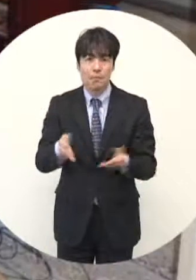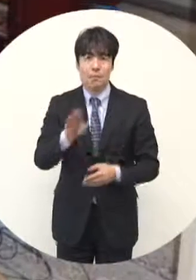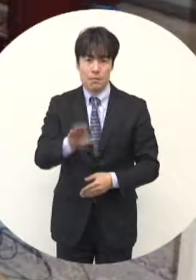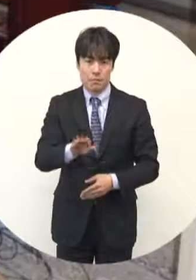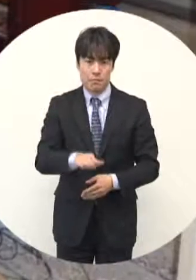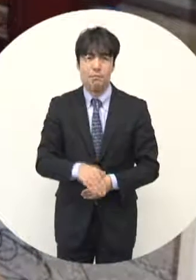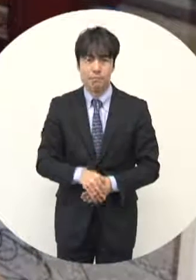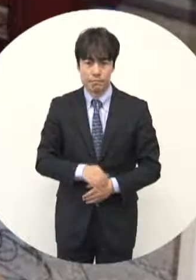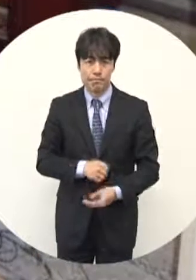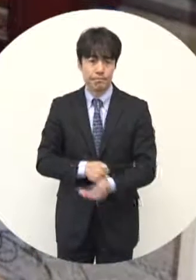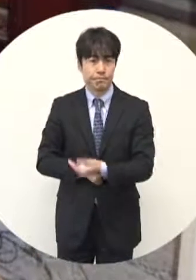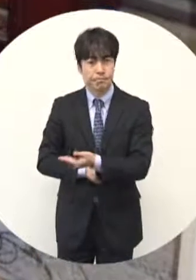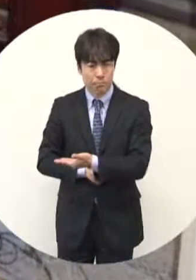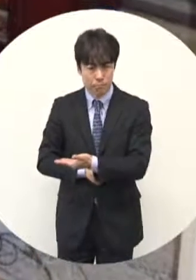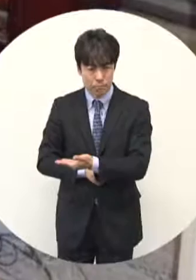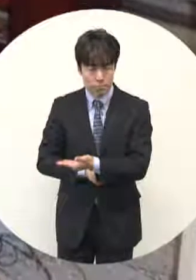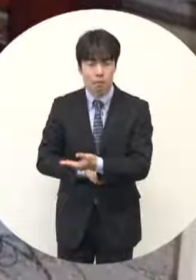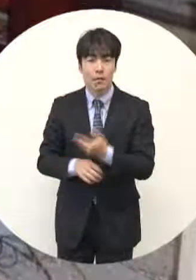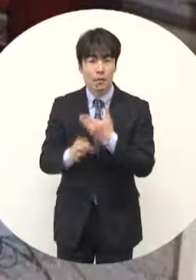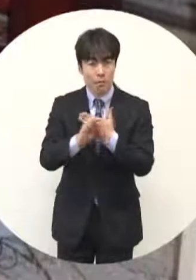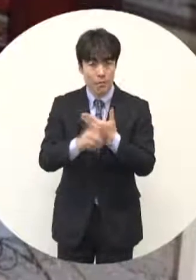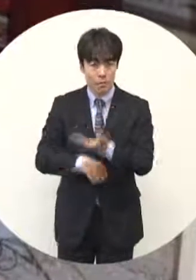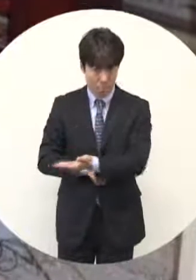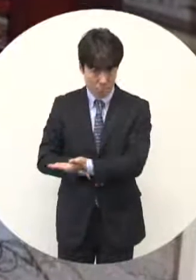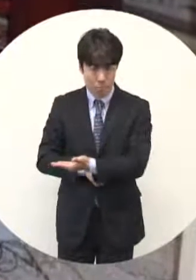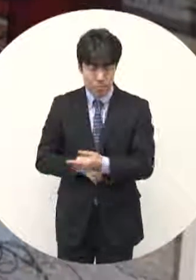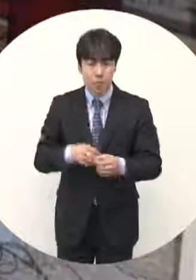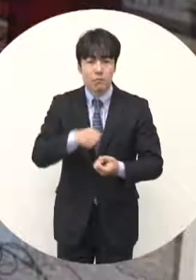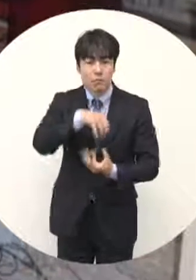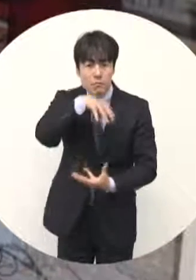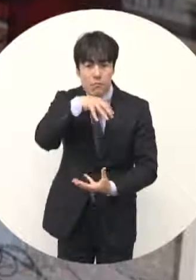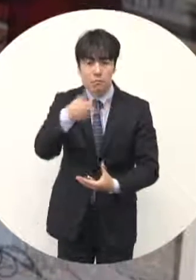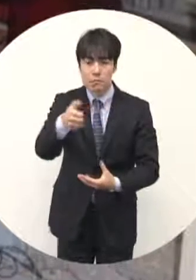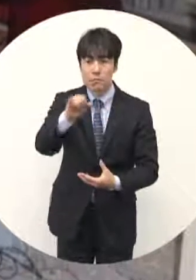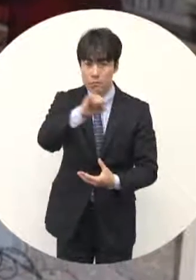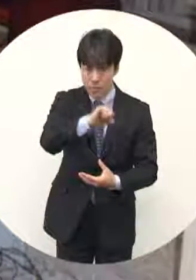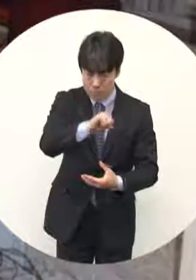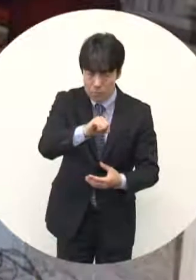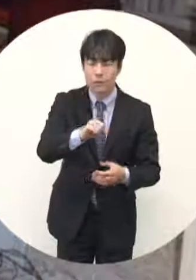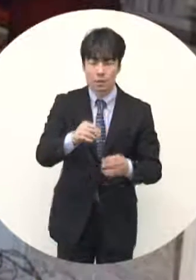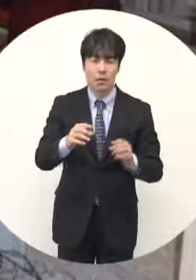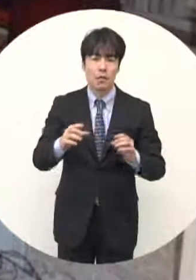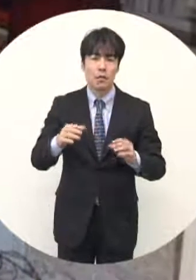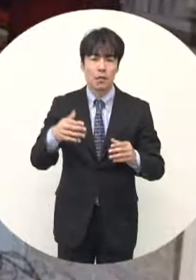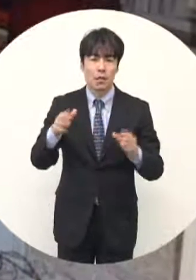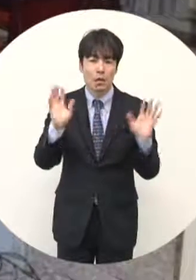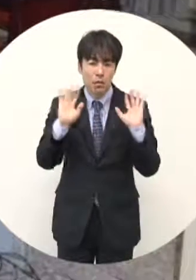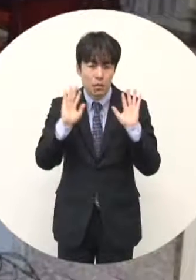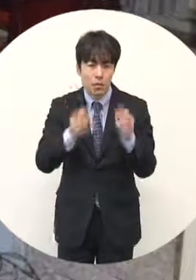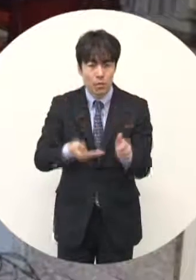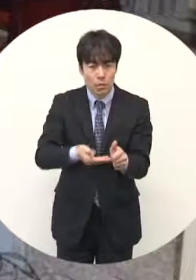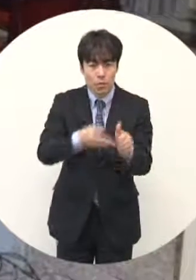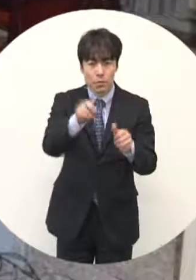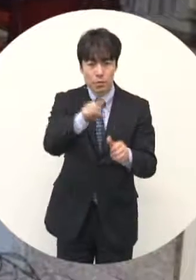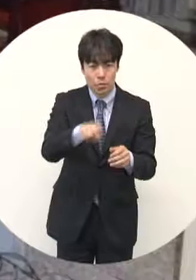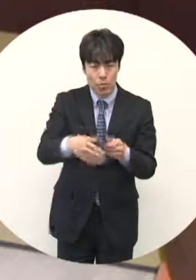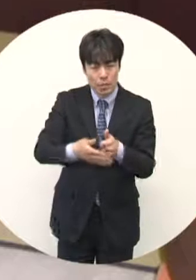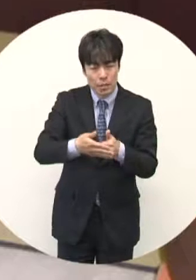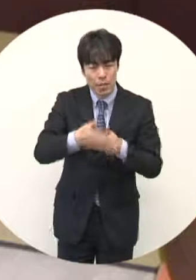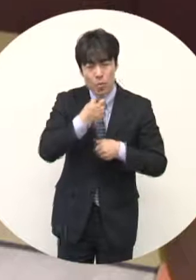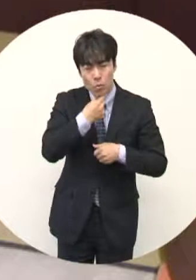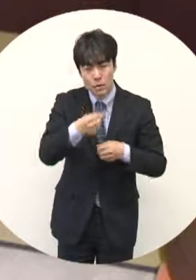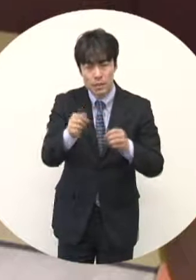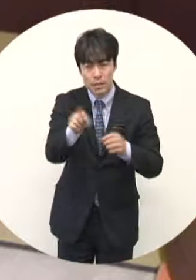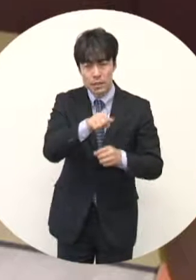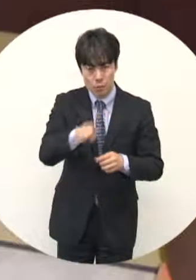暮らしのちょこっとお助け隊といって高齢者や育児中の方などで支援が必要な方に対し、